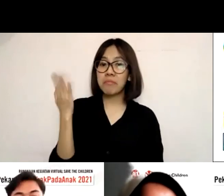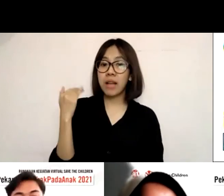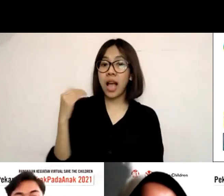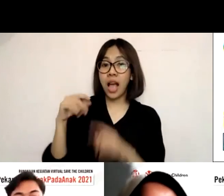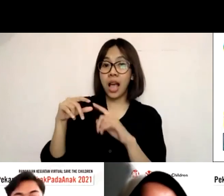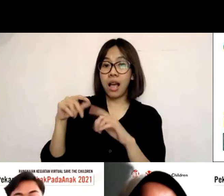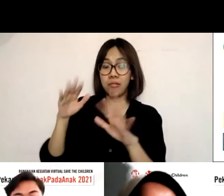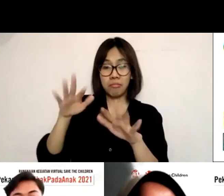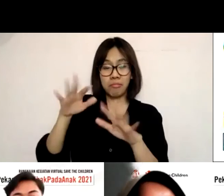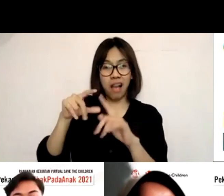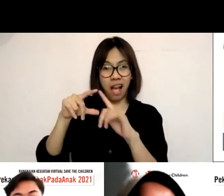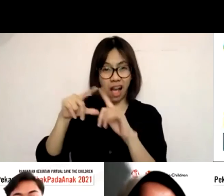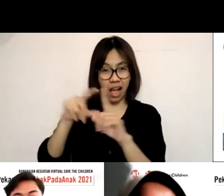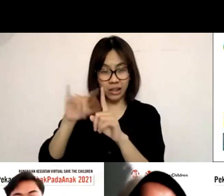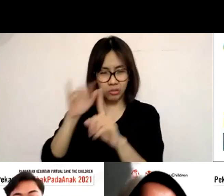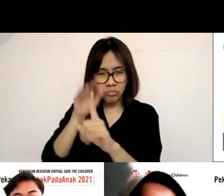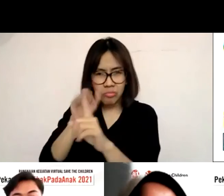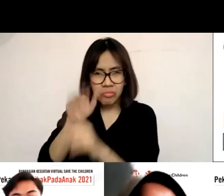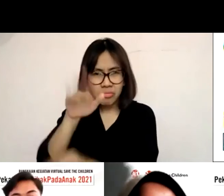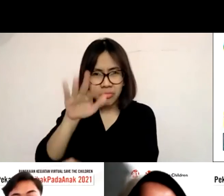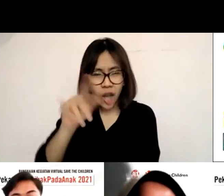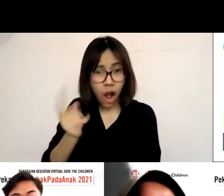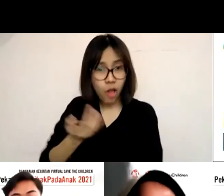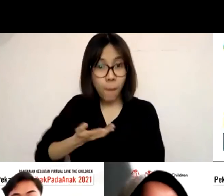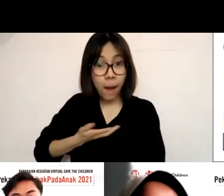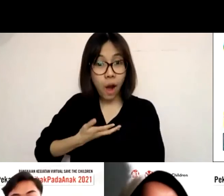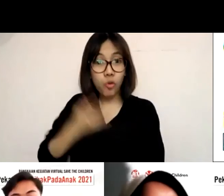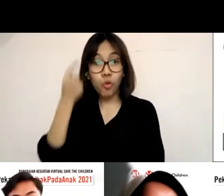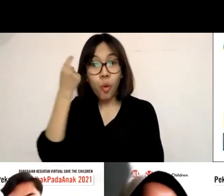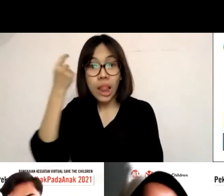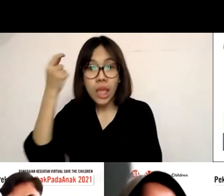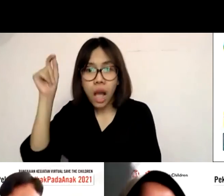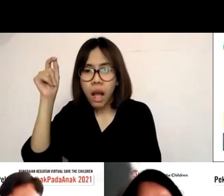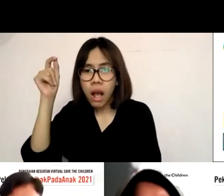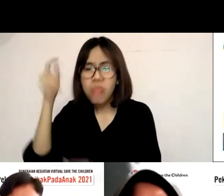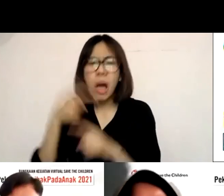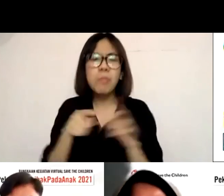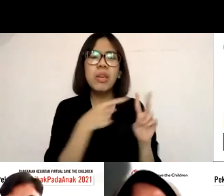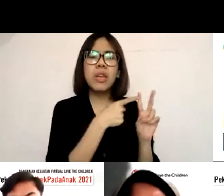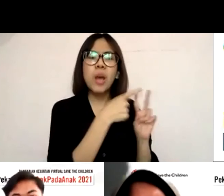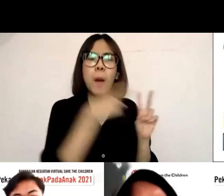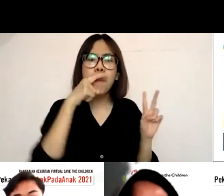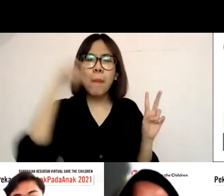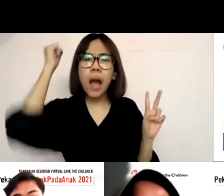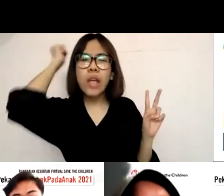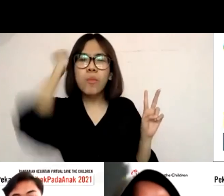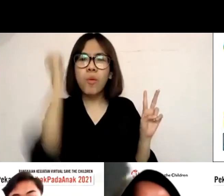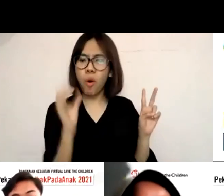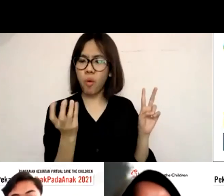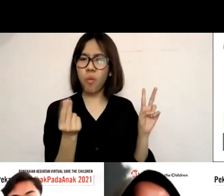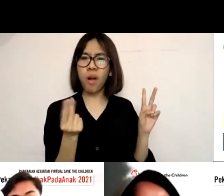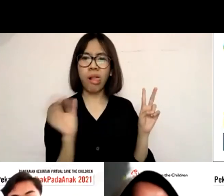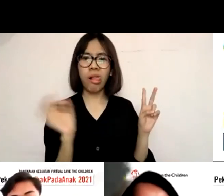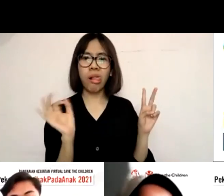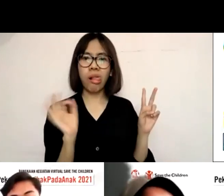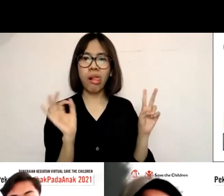pengen kuliah tapi orang tua tidak ada biaya, yang penting Mas Haji nanti daftar dulu di